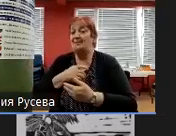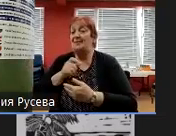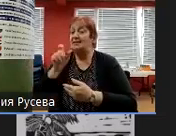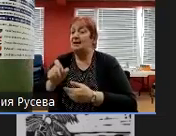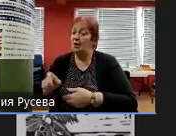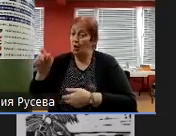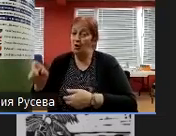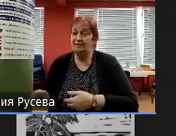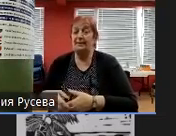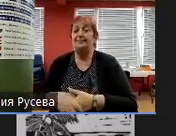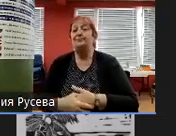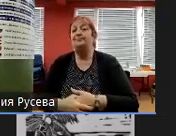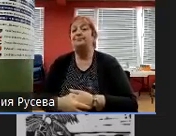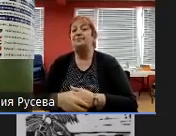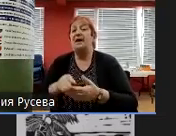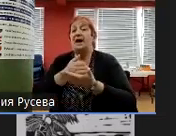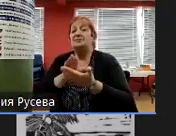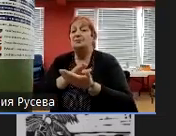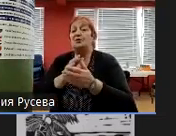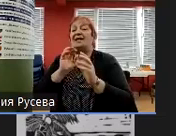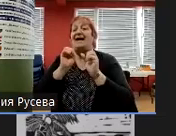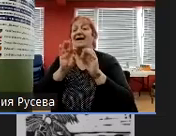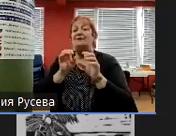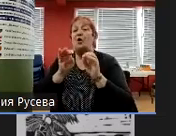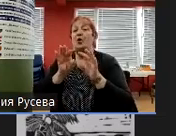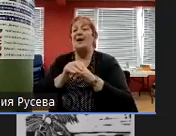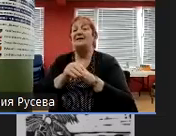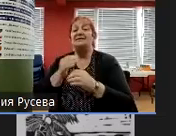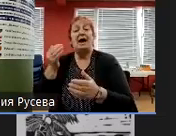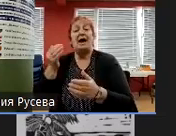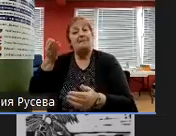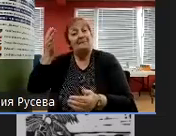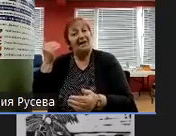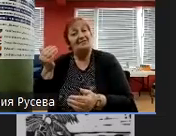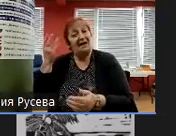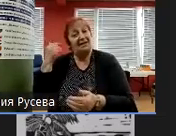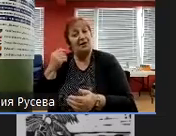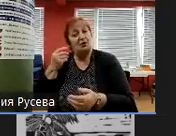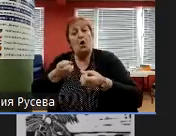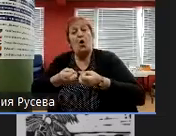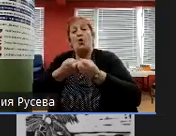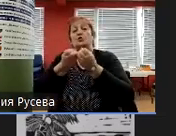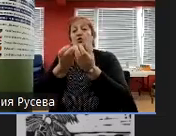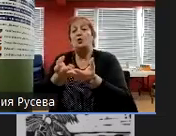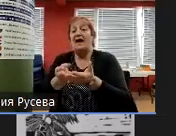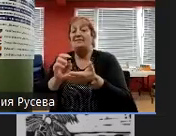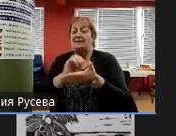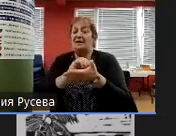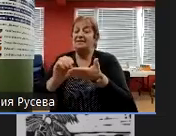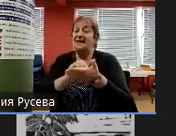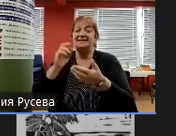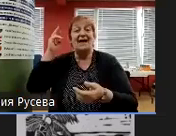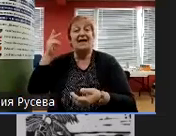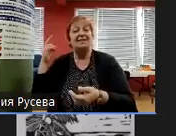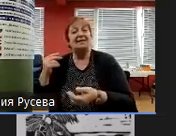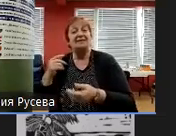участниците, споделяне на информацията предварително, осигуряване на текст на английски